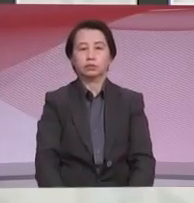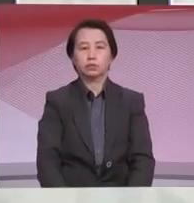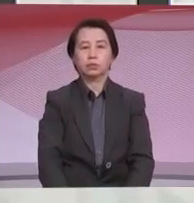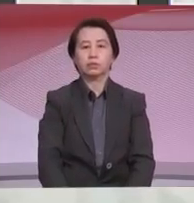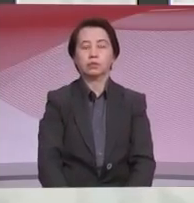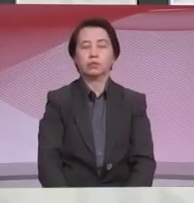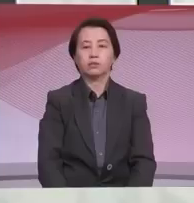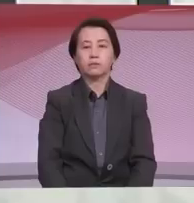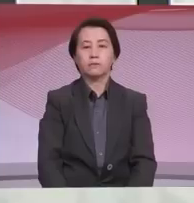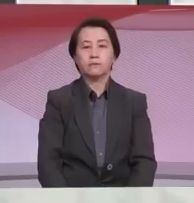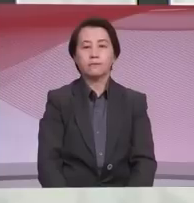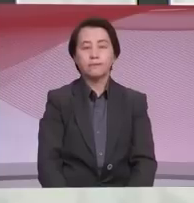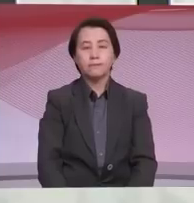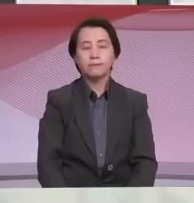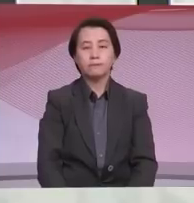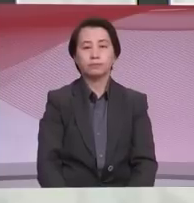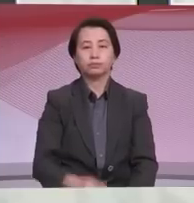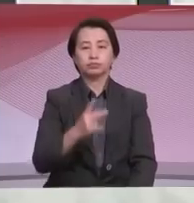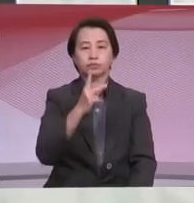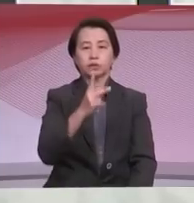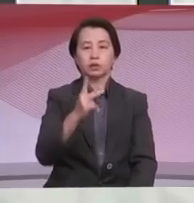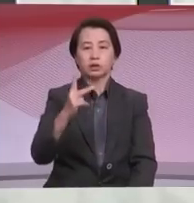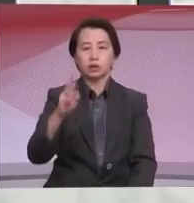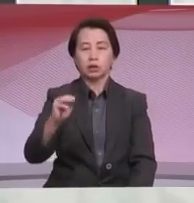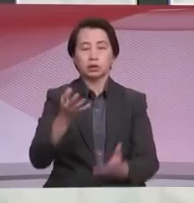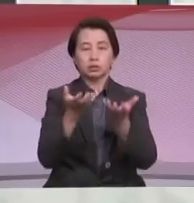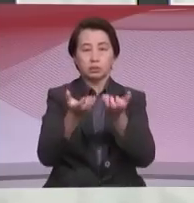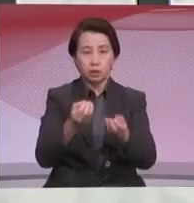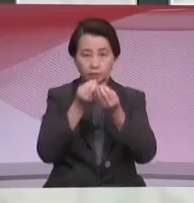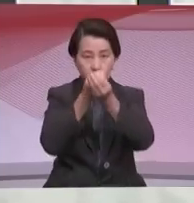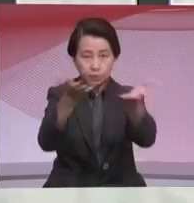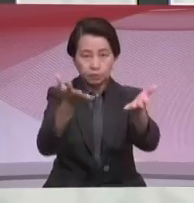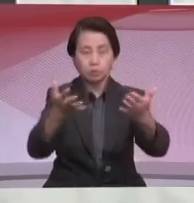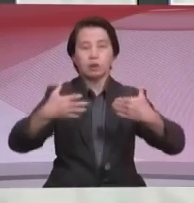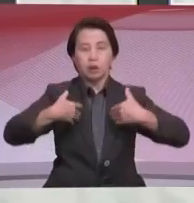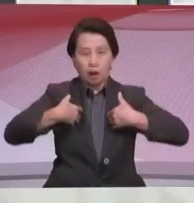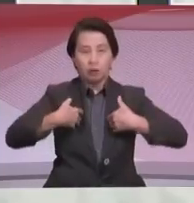kes. Kementerian Kesihatan ini memaklumkan bahawa terdapat 4 kluster baru